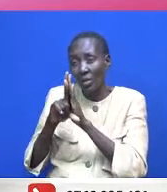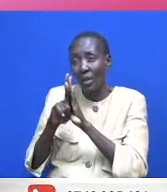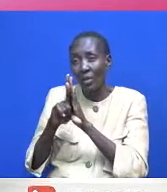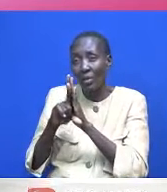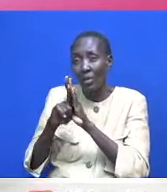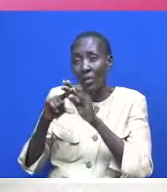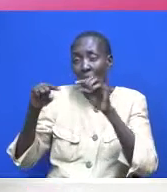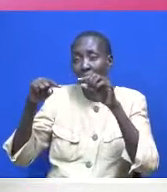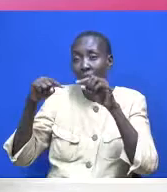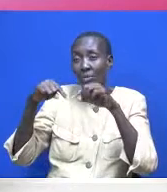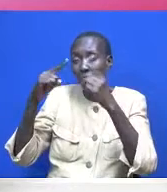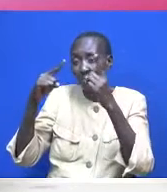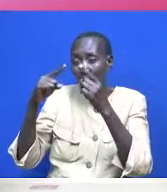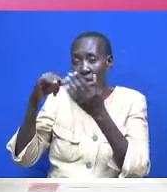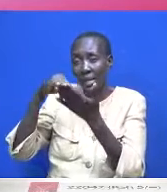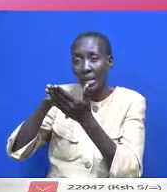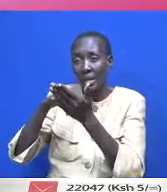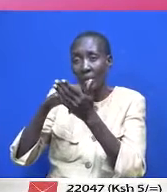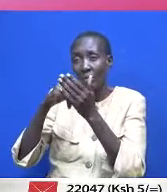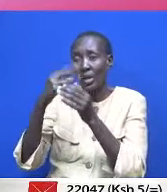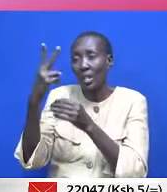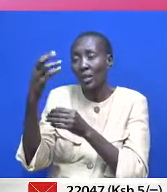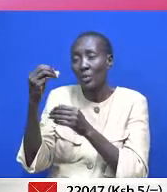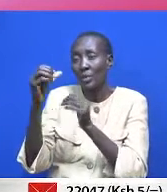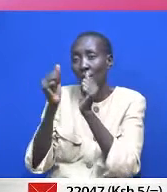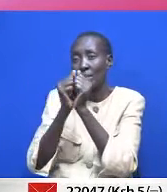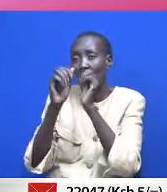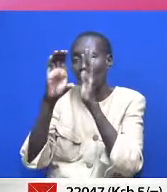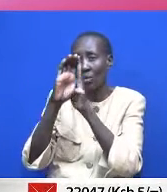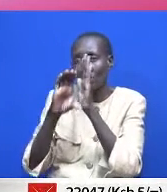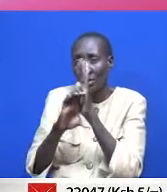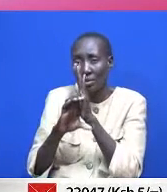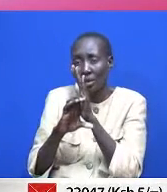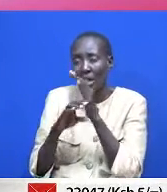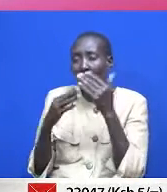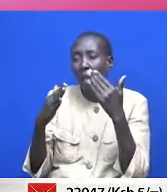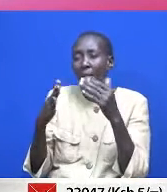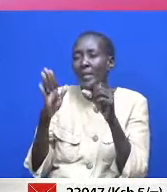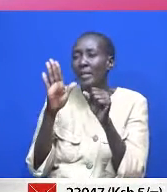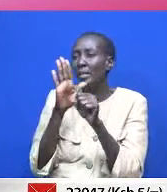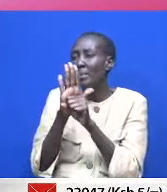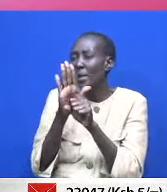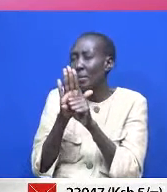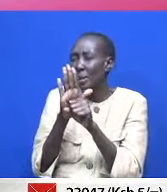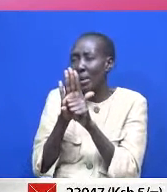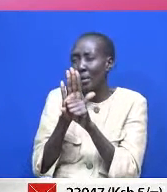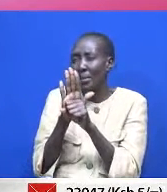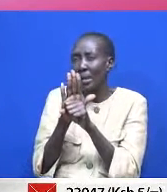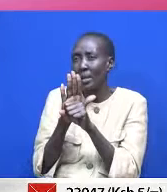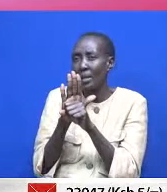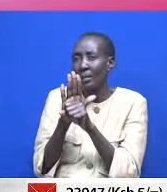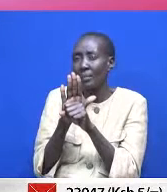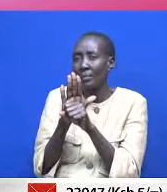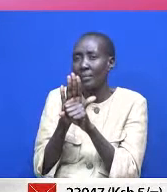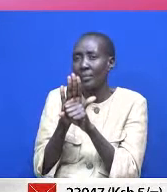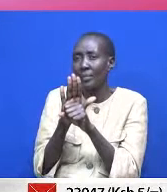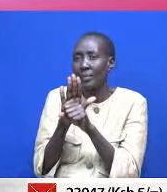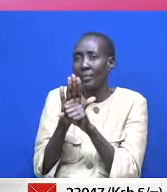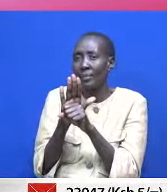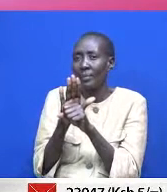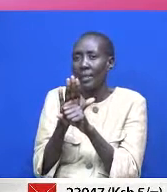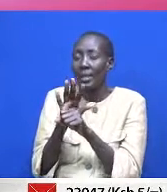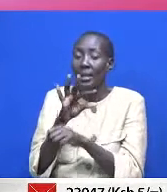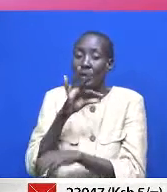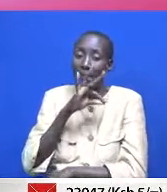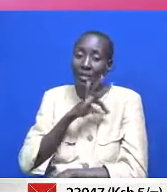na hiyo katiba mpya mwaka 2012, kuna mambo mengi ambayo tuliifanya ambayo imesaidia manufaisha nchi